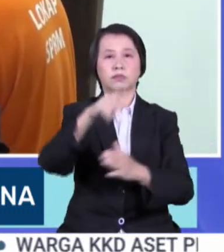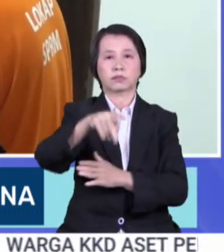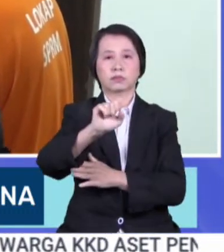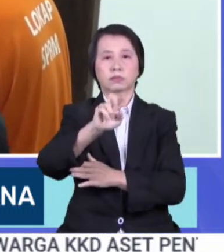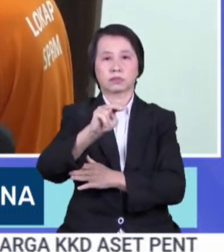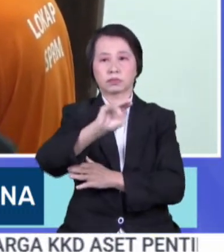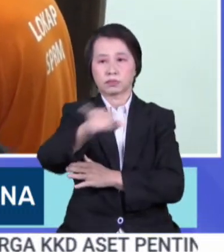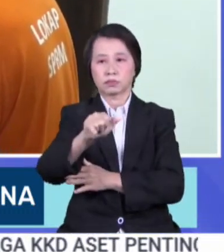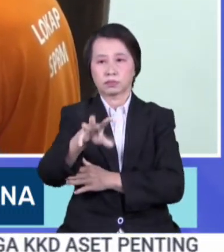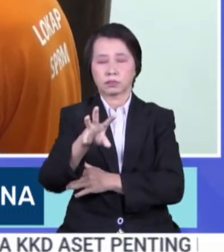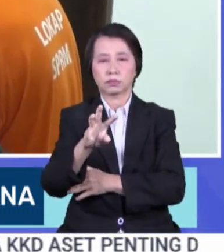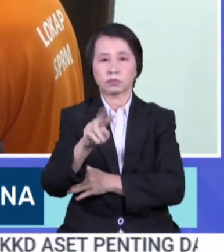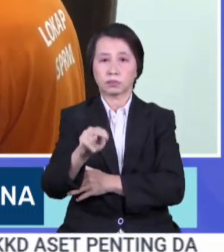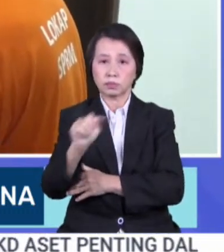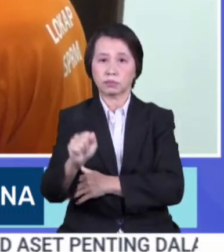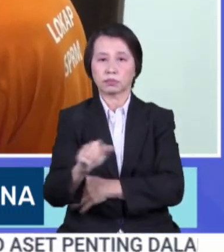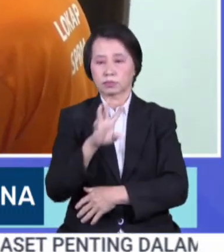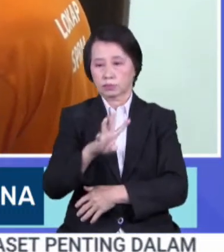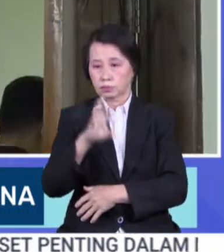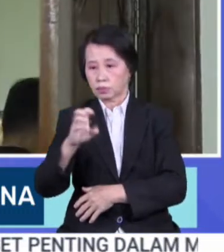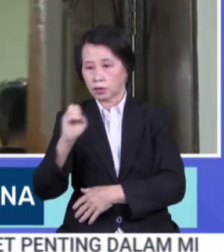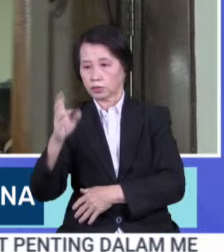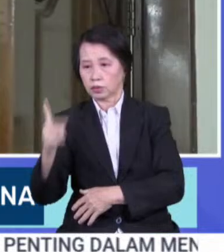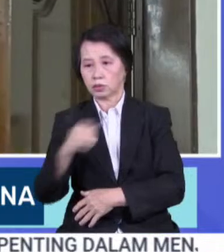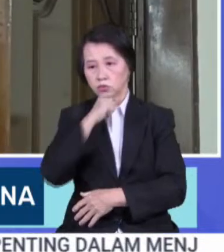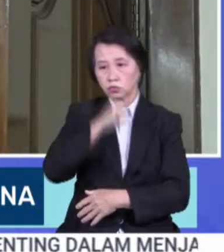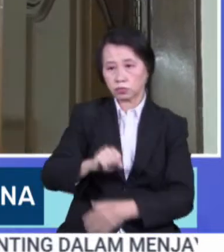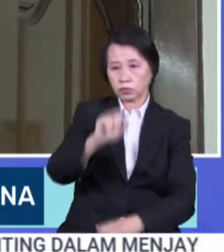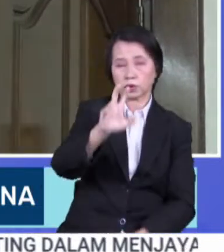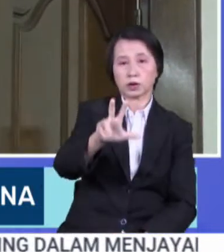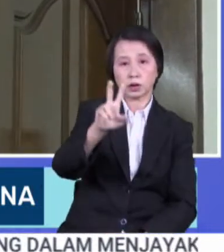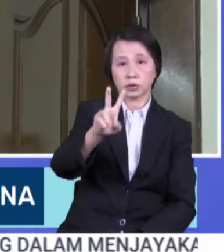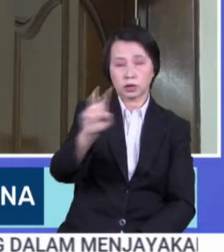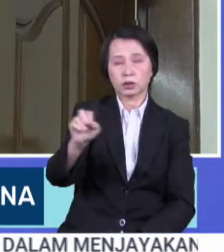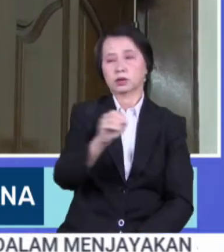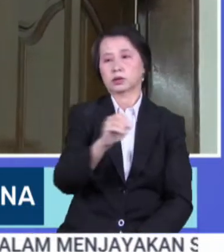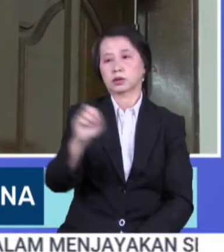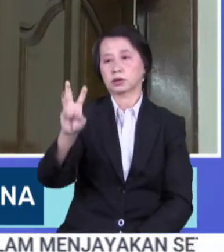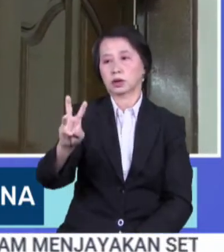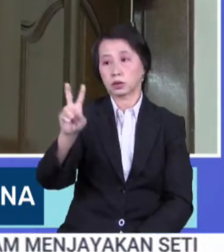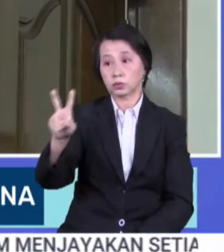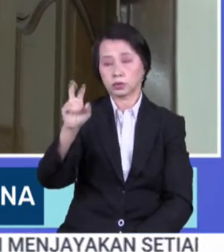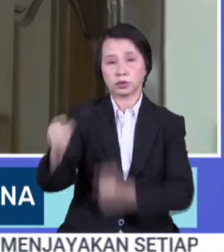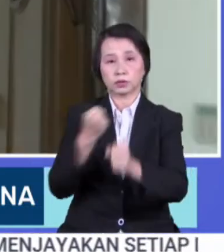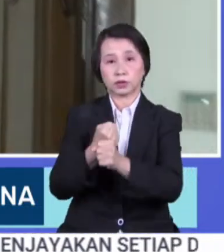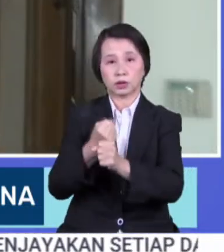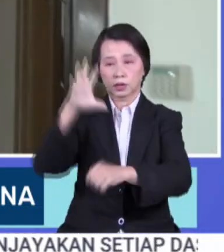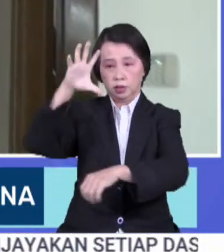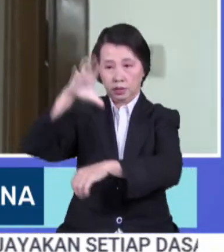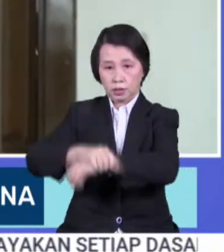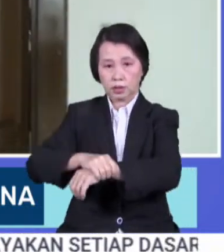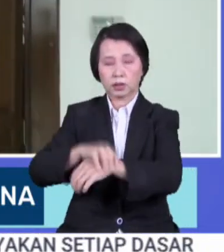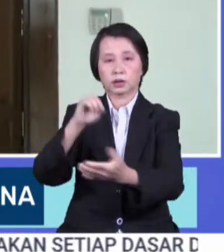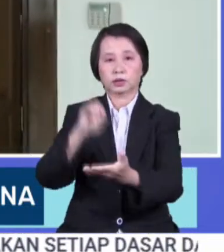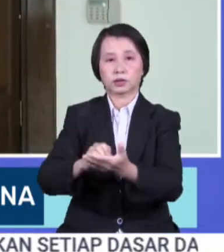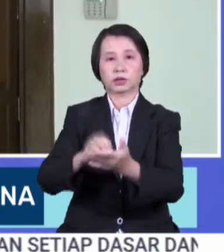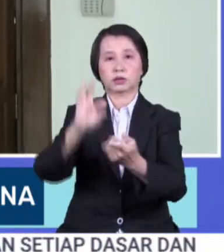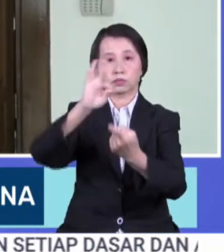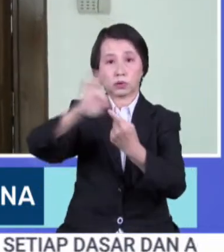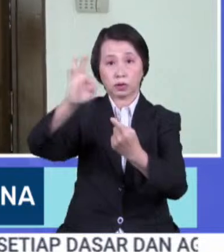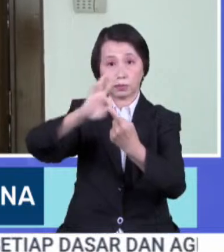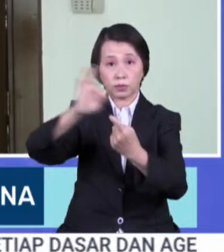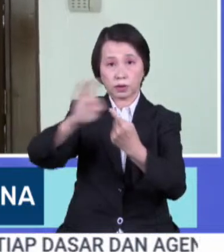bernilai RM400,000. Suspek berusia 32 tahun dan 62 tahun itu direman di lokap SPRM Pulau